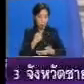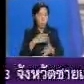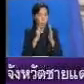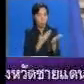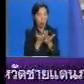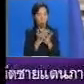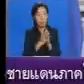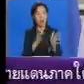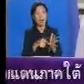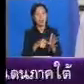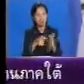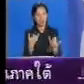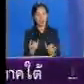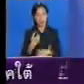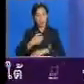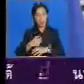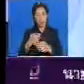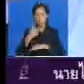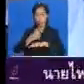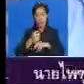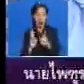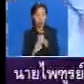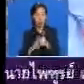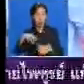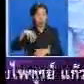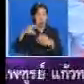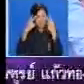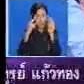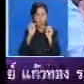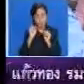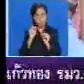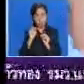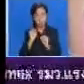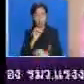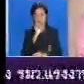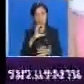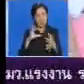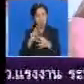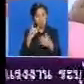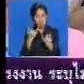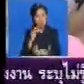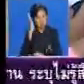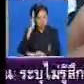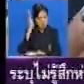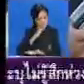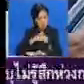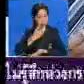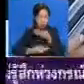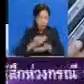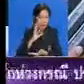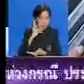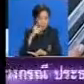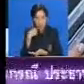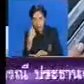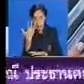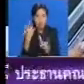ทางด้านคุณวัชระกันนิการองโฆษกประจำสำนักนายกรัฐมนตรีมีการแถลงนะครับว่ายังไม่ได้สรุปว่าจะออกเมื่อใดหรือขายให้กับใครร